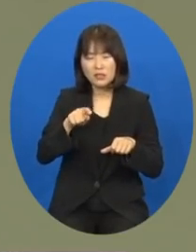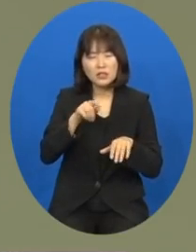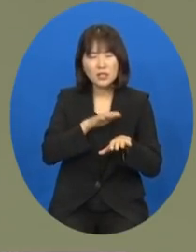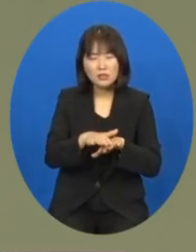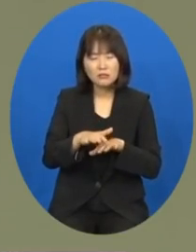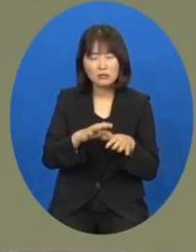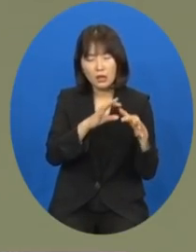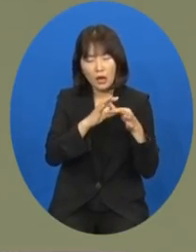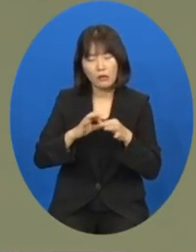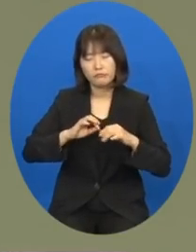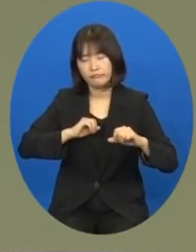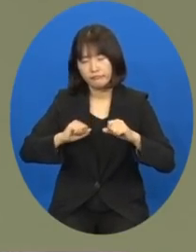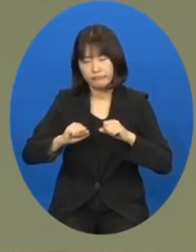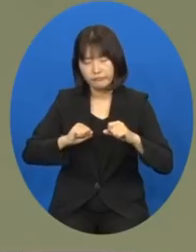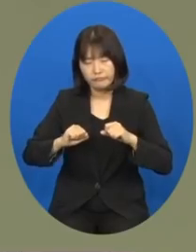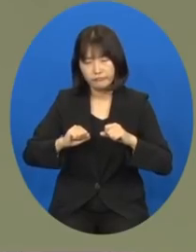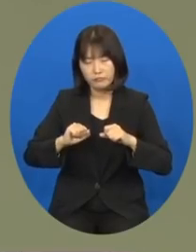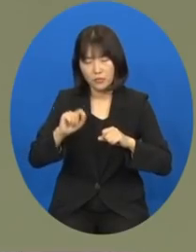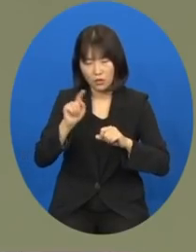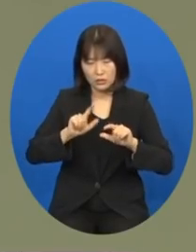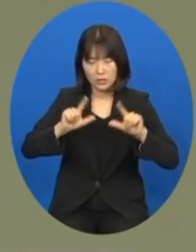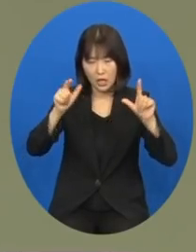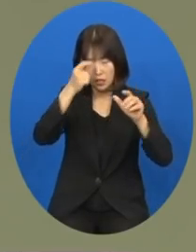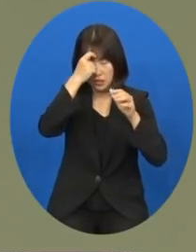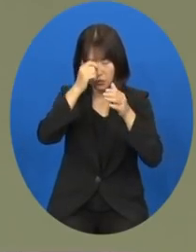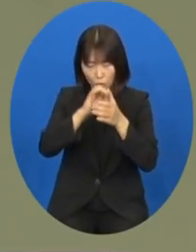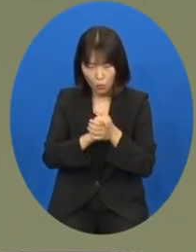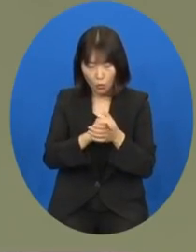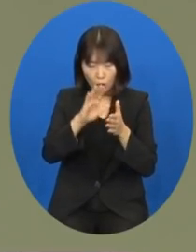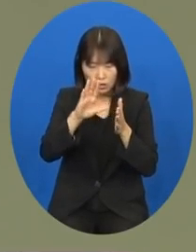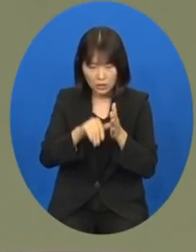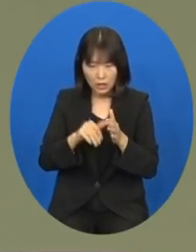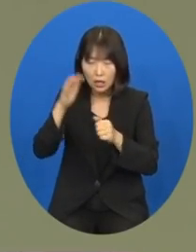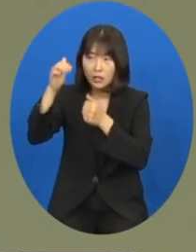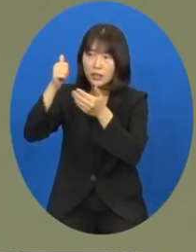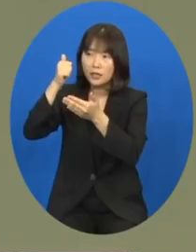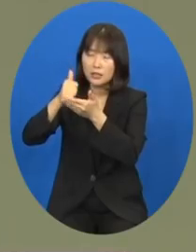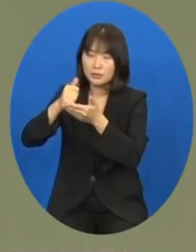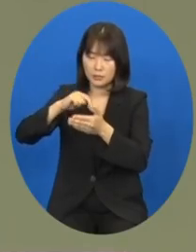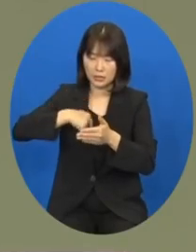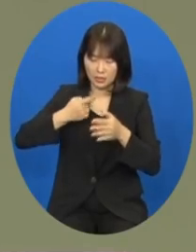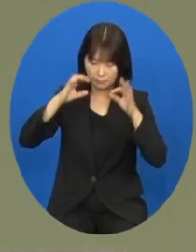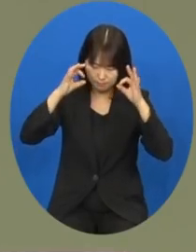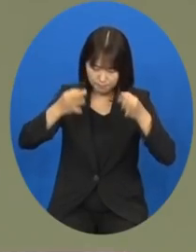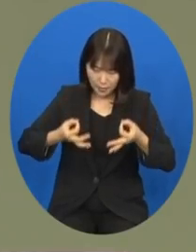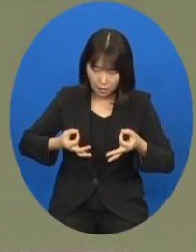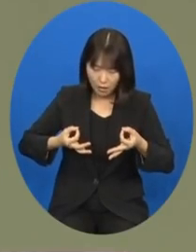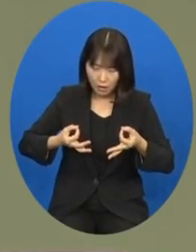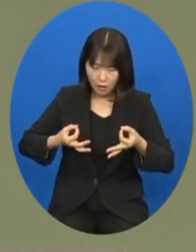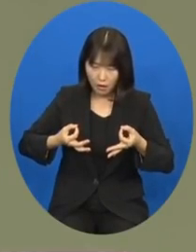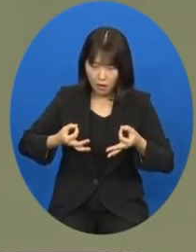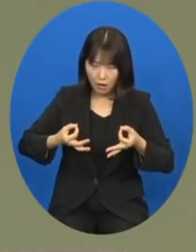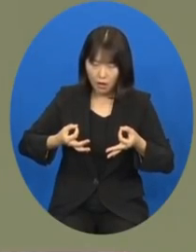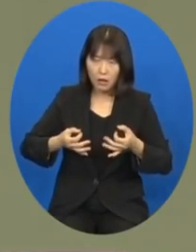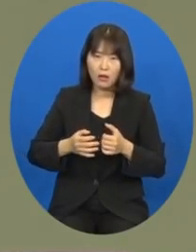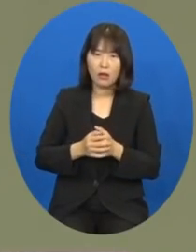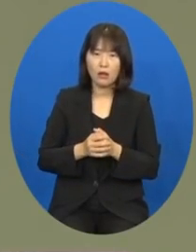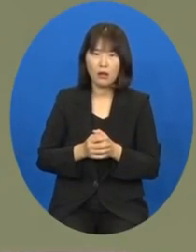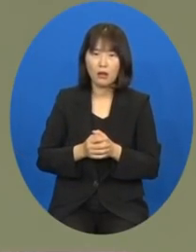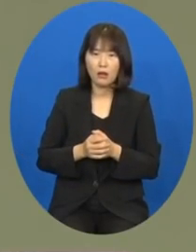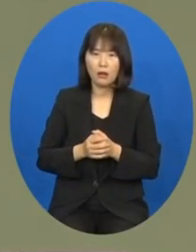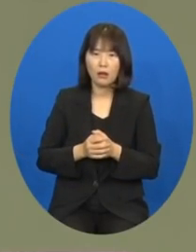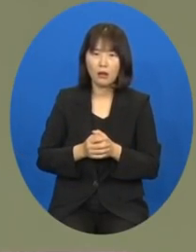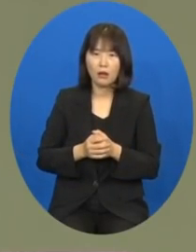중에 그가 어 내 나기도 하는데 하나님의 자신의 모습을 다 보여줬는데 완전 자기가 그분 표현에